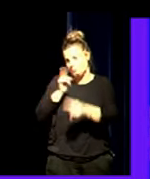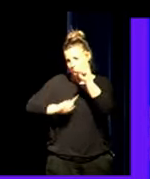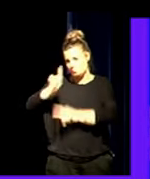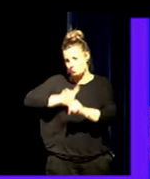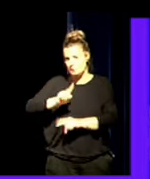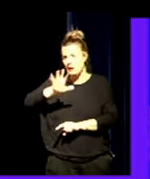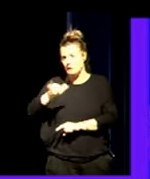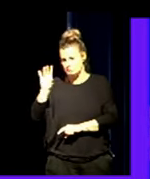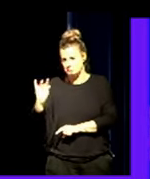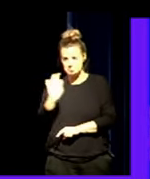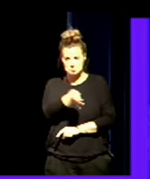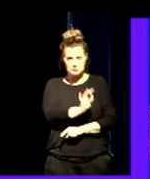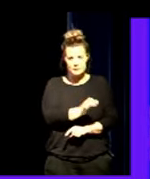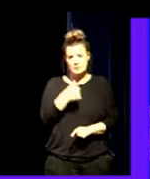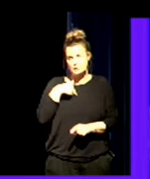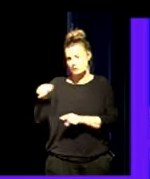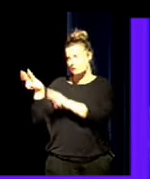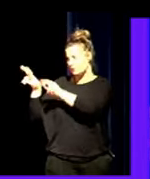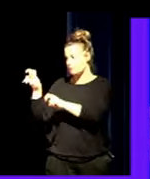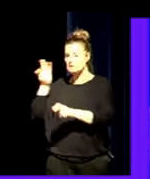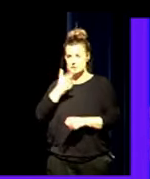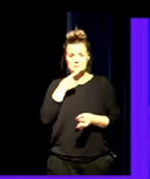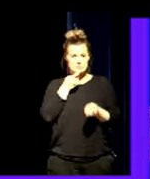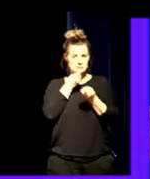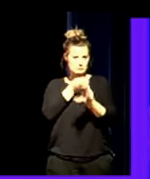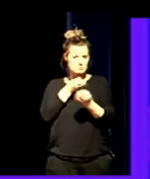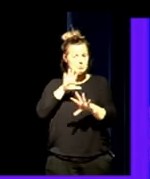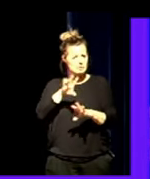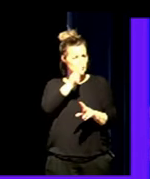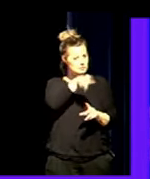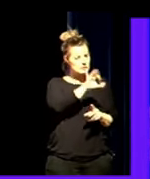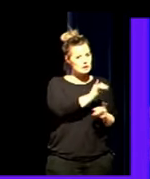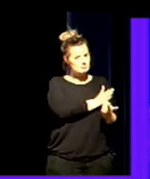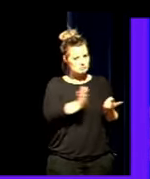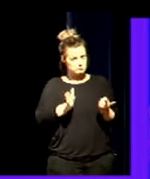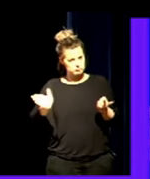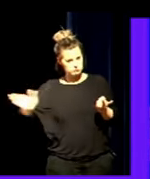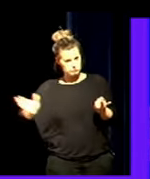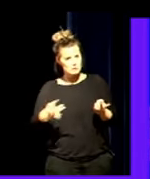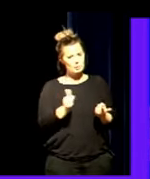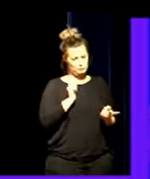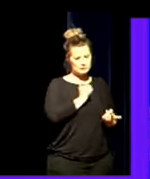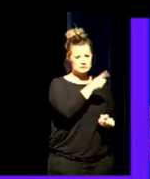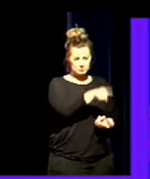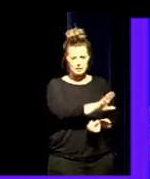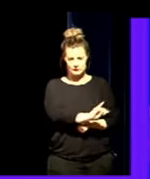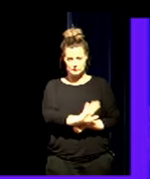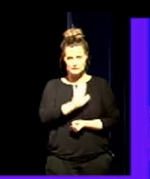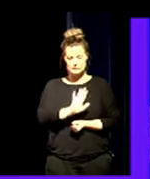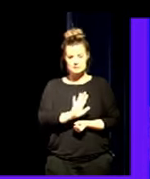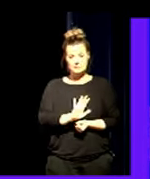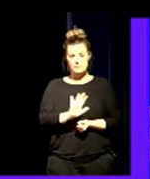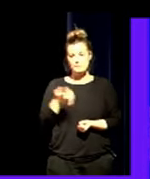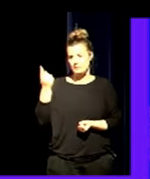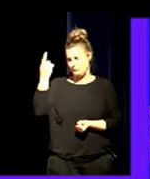eta hori buruz ezkaren zitzen dugu, eh? Baina baita ere alternatibak dauz, eh? Eta oportunitateak. Eta baita ere, ustazuek